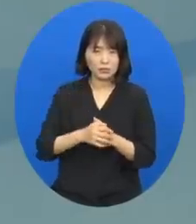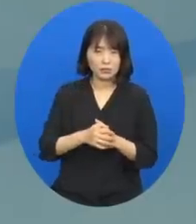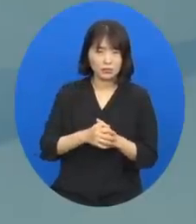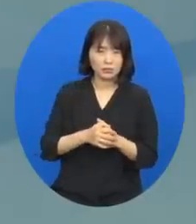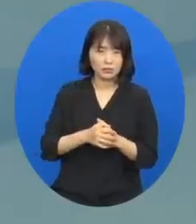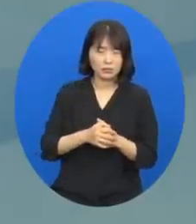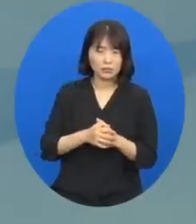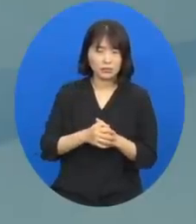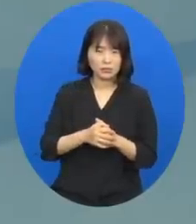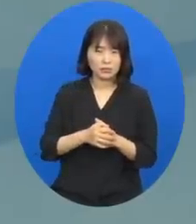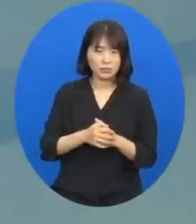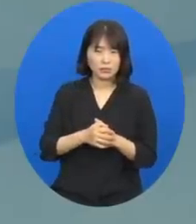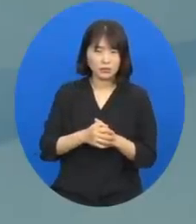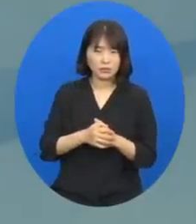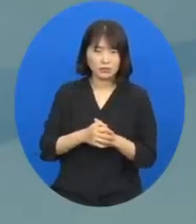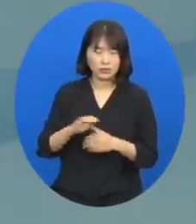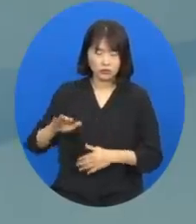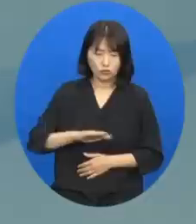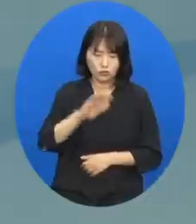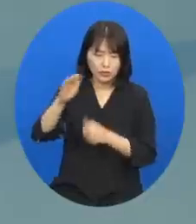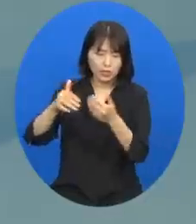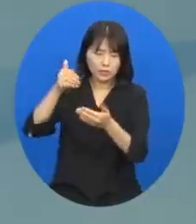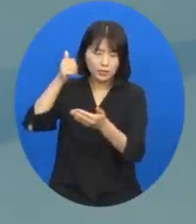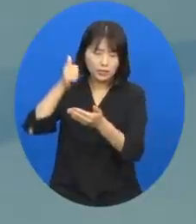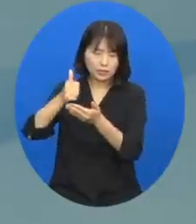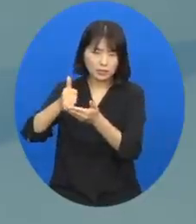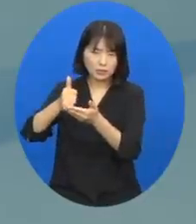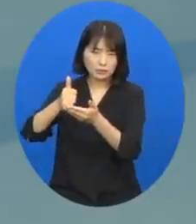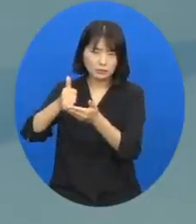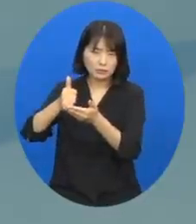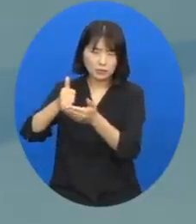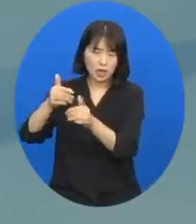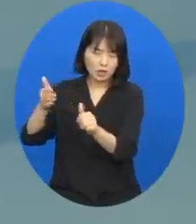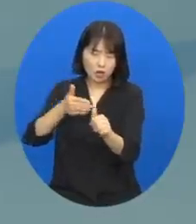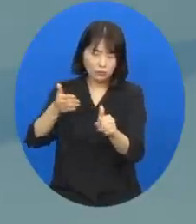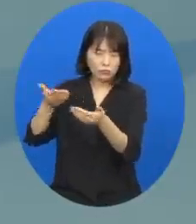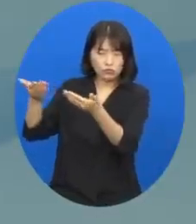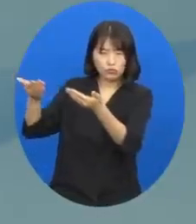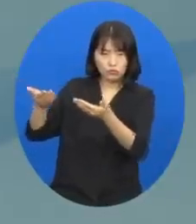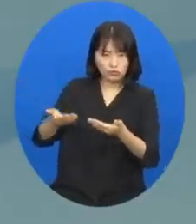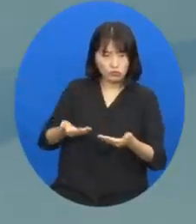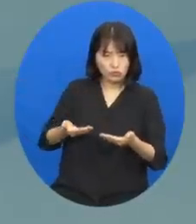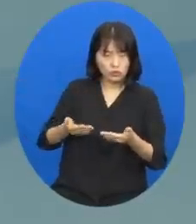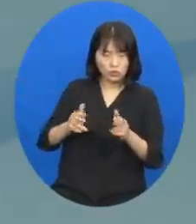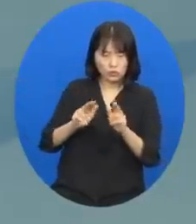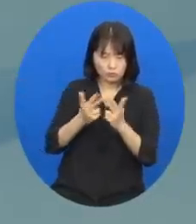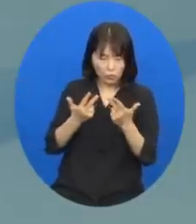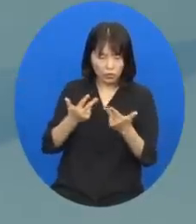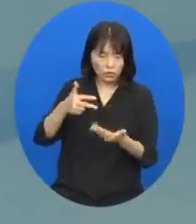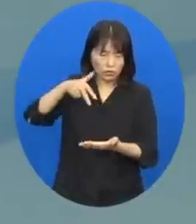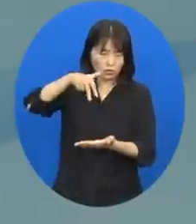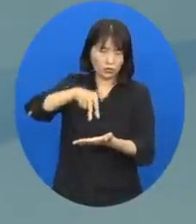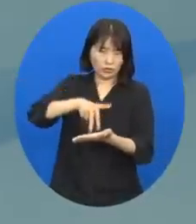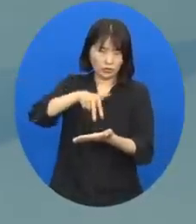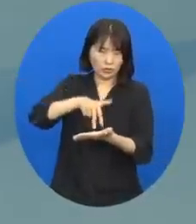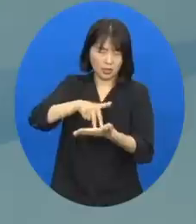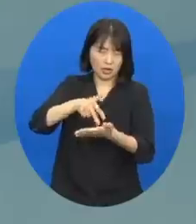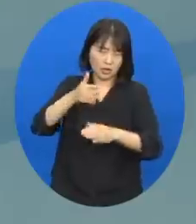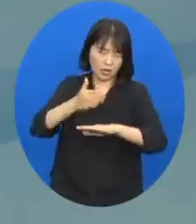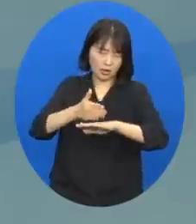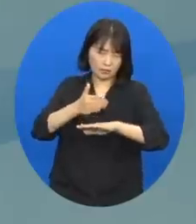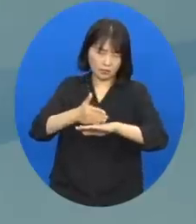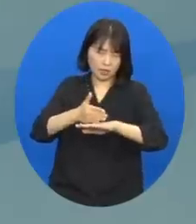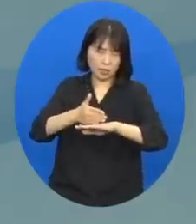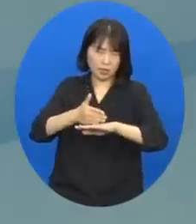그가 이런 얘기를 우리는 하나님이 그분의 선 미로 주어진 본인의 위치 감사 알수 안 있어야 한다